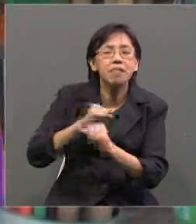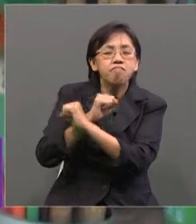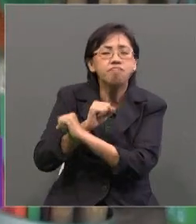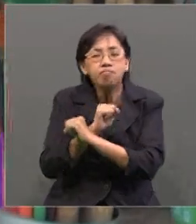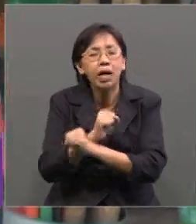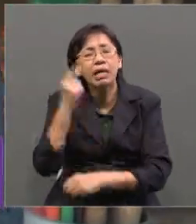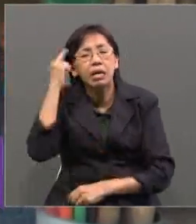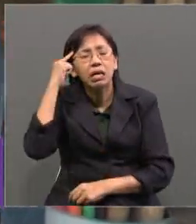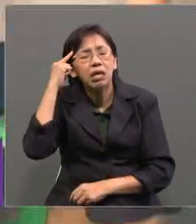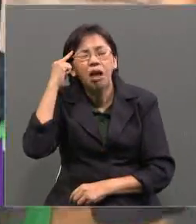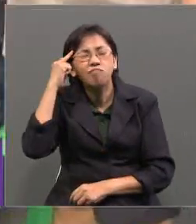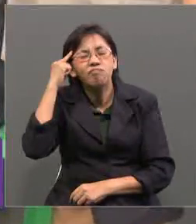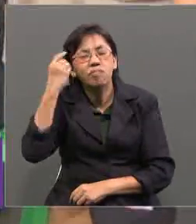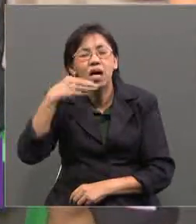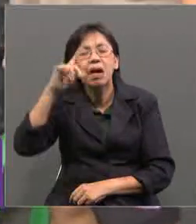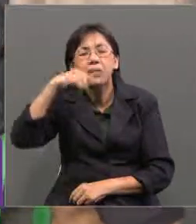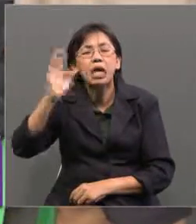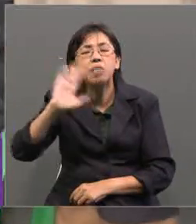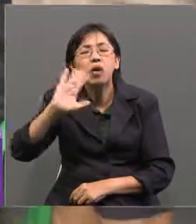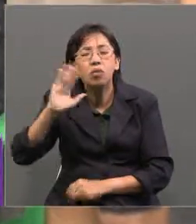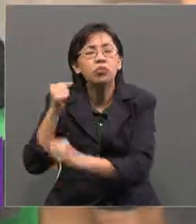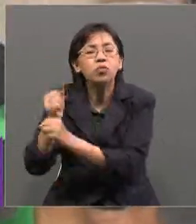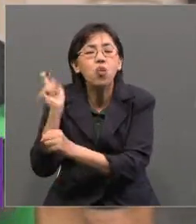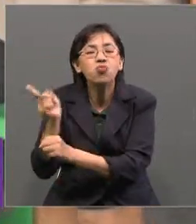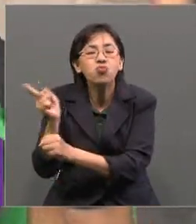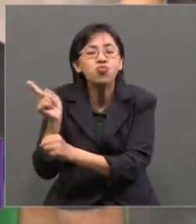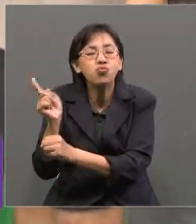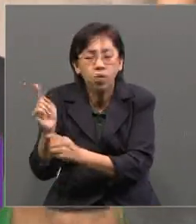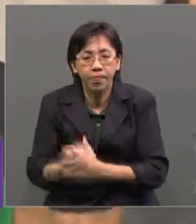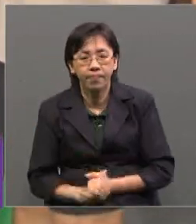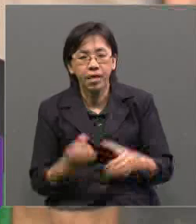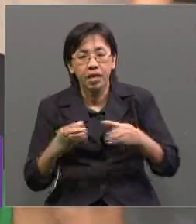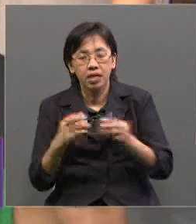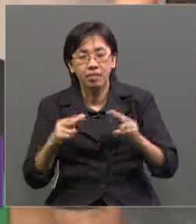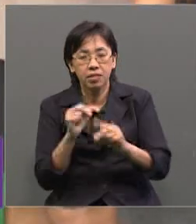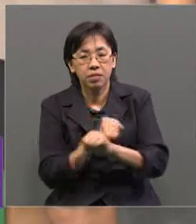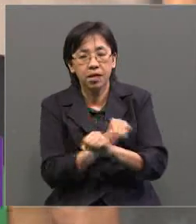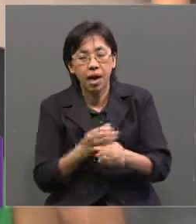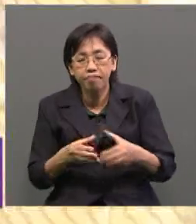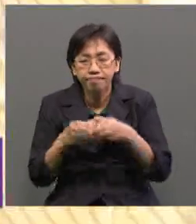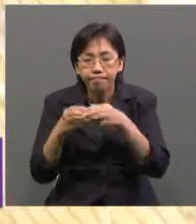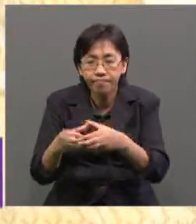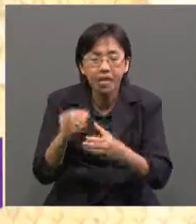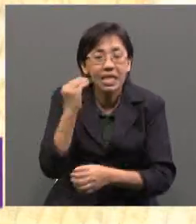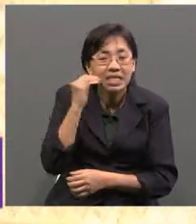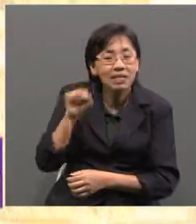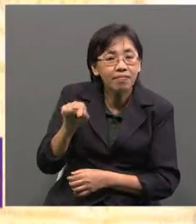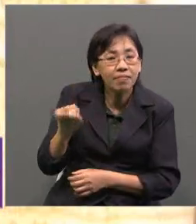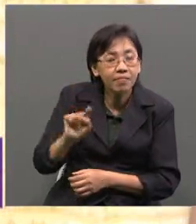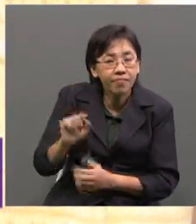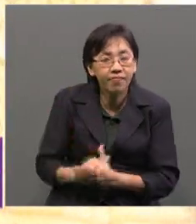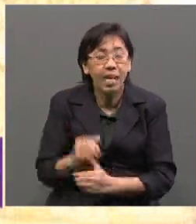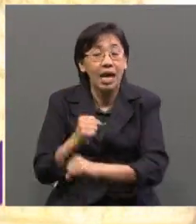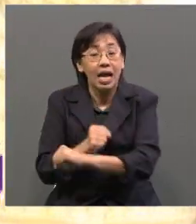ไม่ได้แสดงความจำนงขอกลับประเทศไทยจากนั้นทีมของกระทรวงแรงงานก็ลงพื้นที่ไปที่อีกบ้านหนึ่งนะครับ